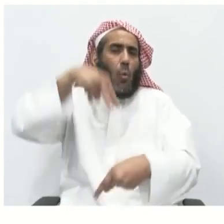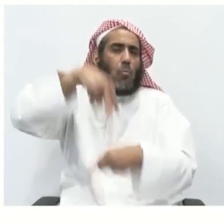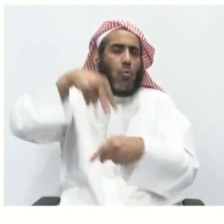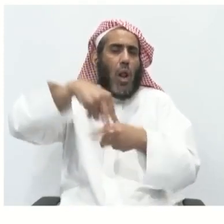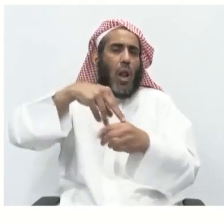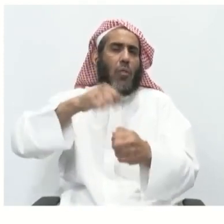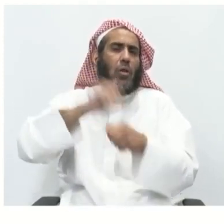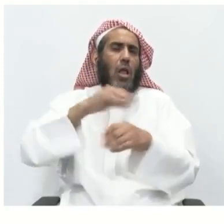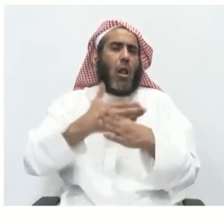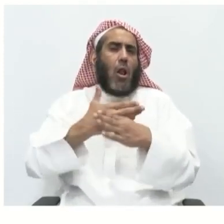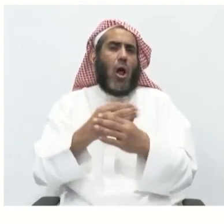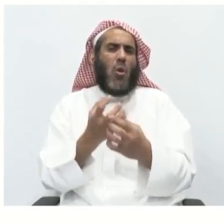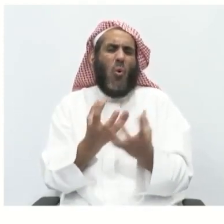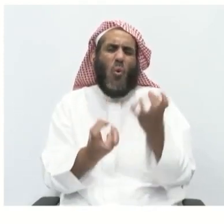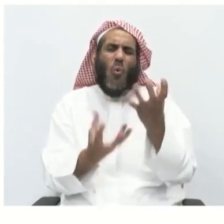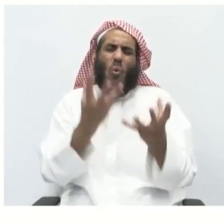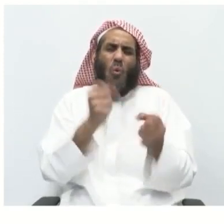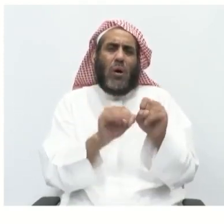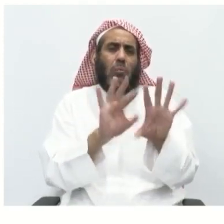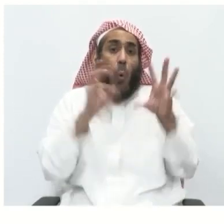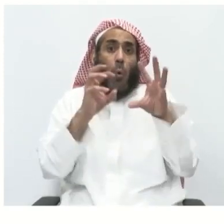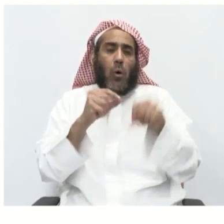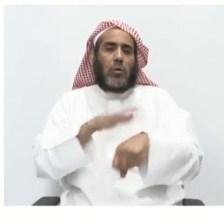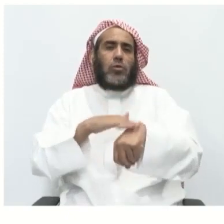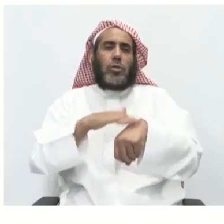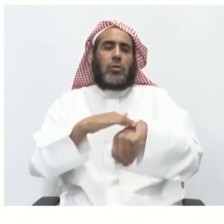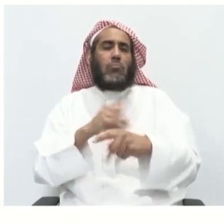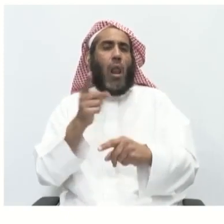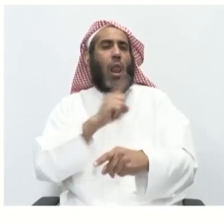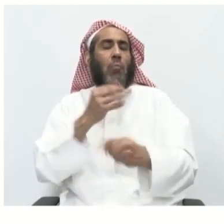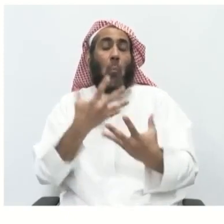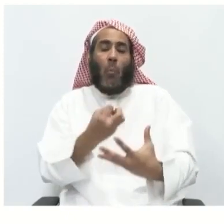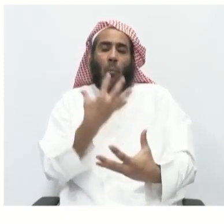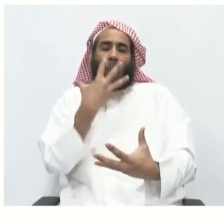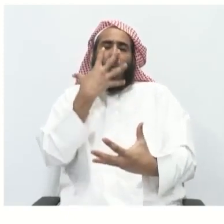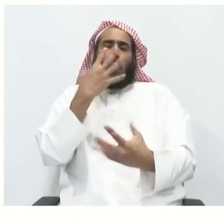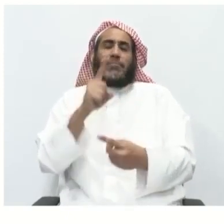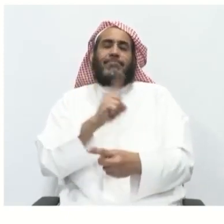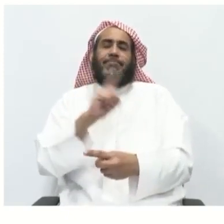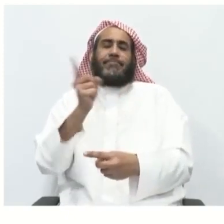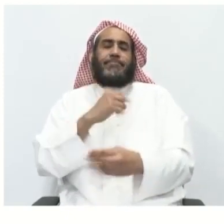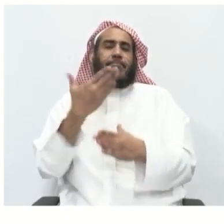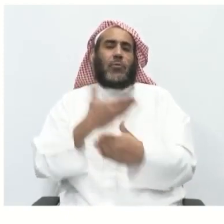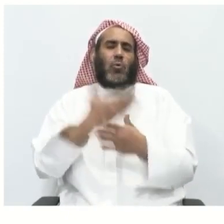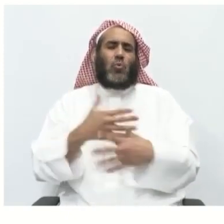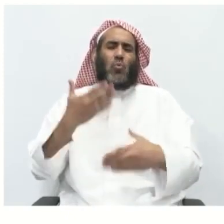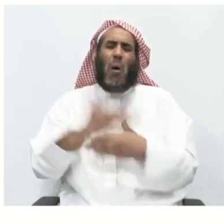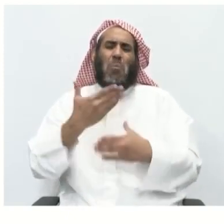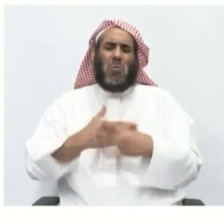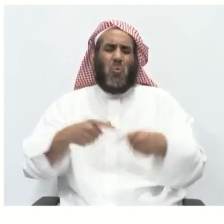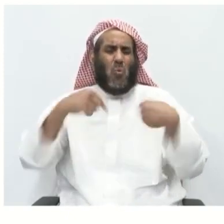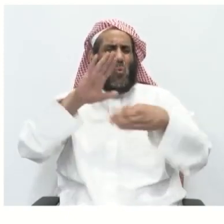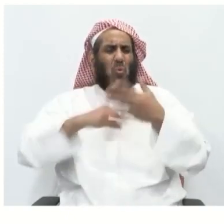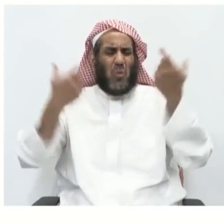الخزفي لانها ساخنه قد تحرق الجلد لا تستنشق الروائح لانها تسبب الضرر